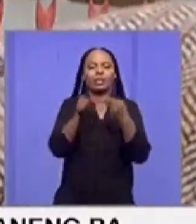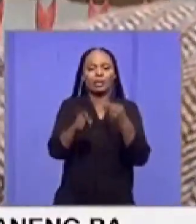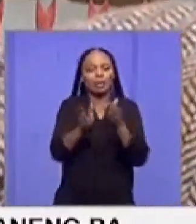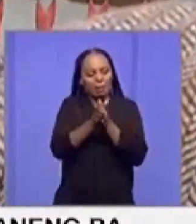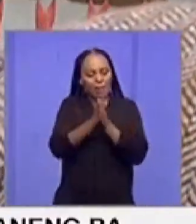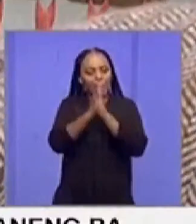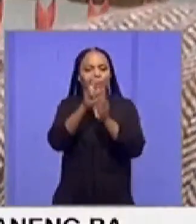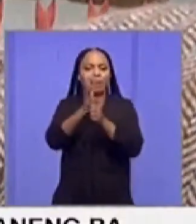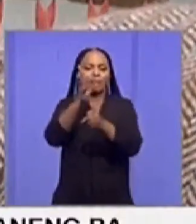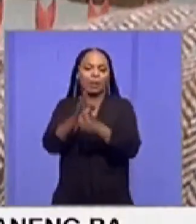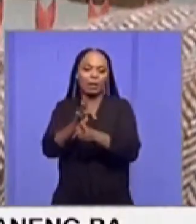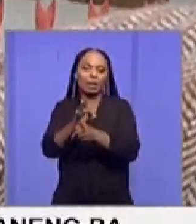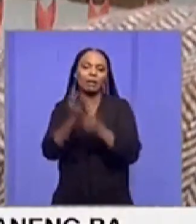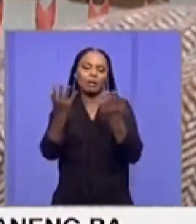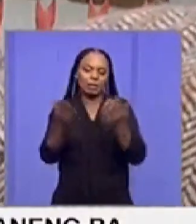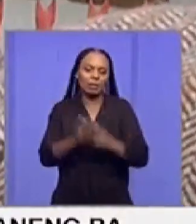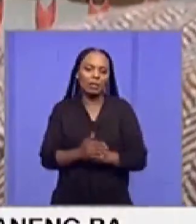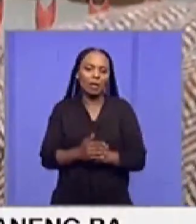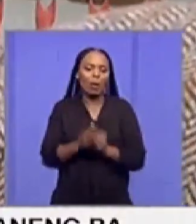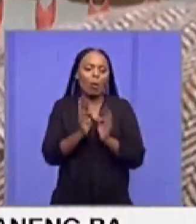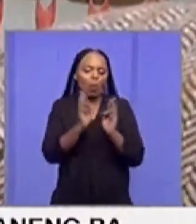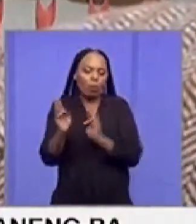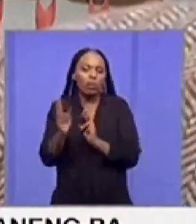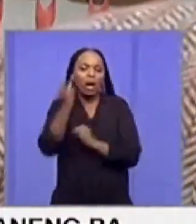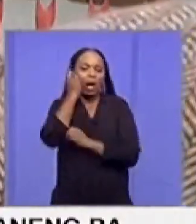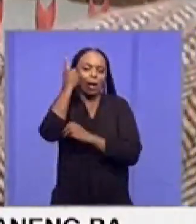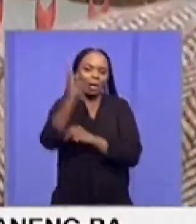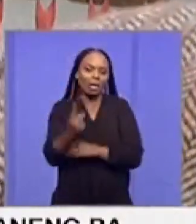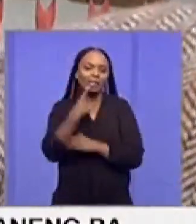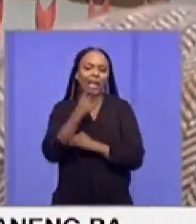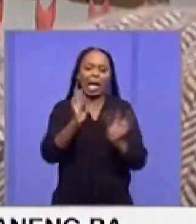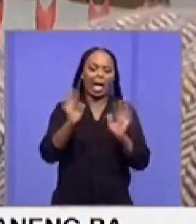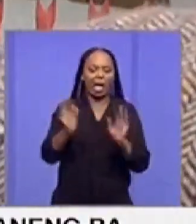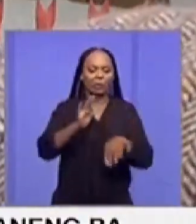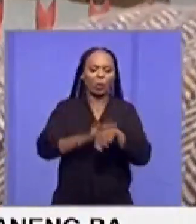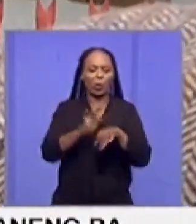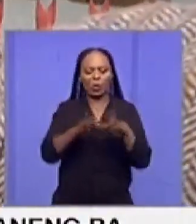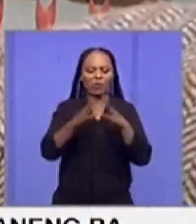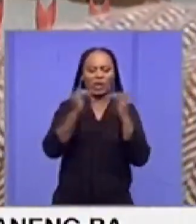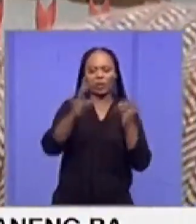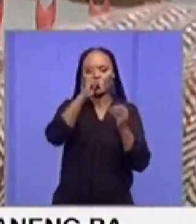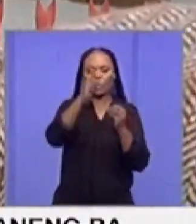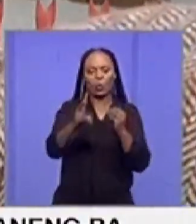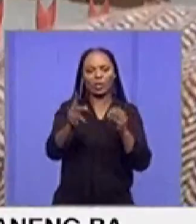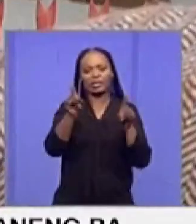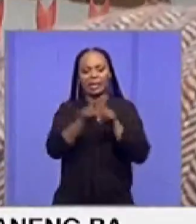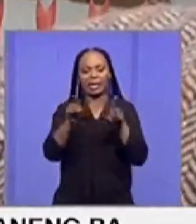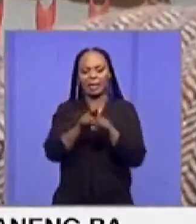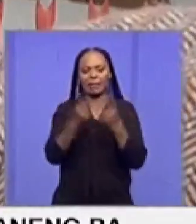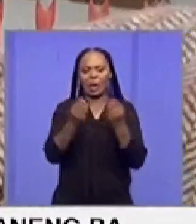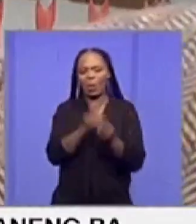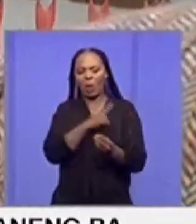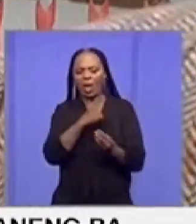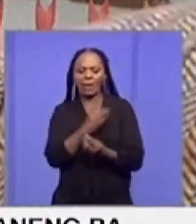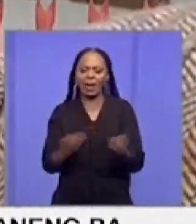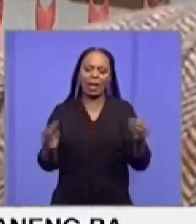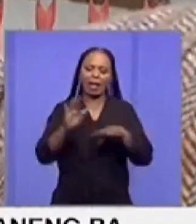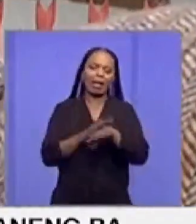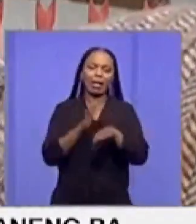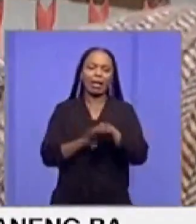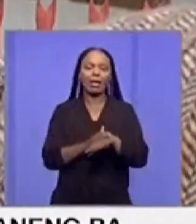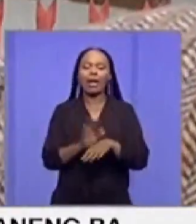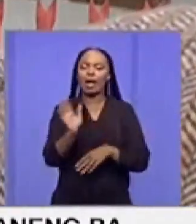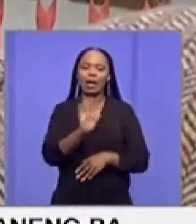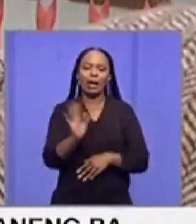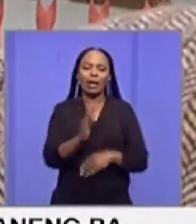go batswadi bile ra kgopela ba kwešiše bothata ka re sekolo se tswa ka nako e kane le na bana ba tswa lata re nyaka